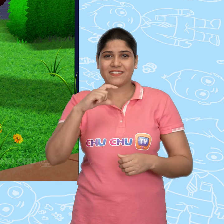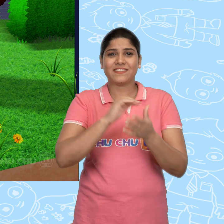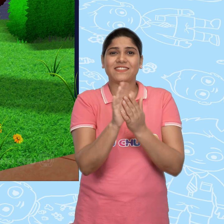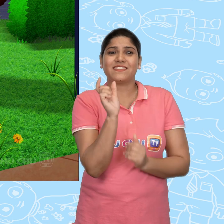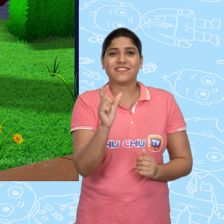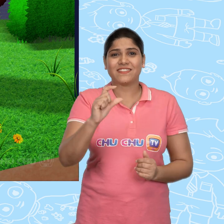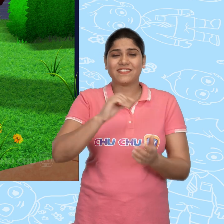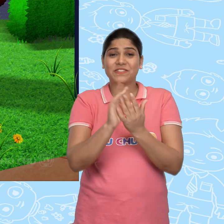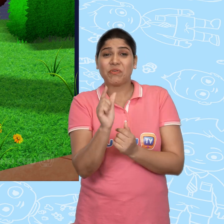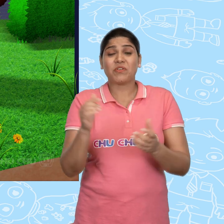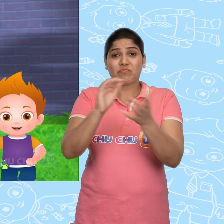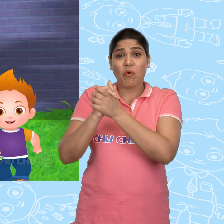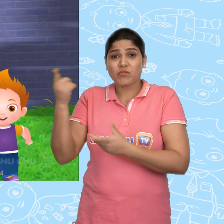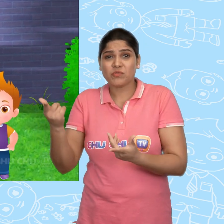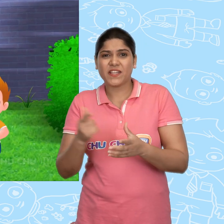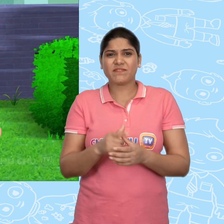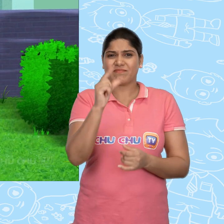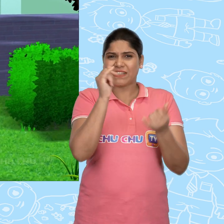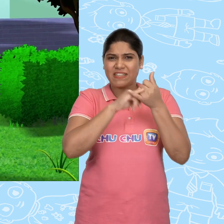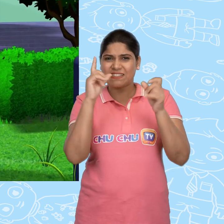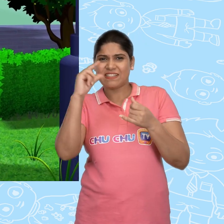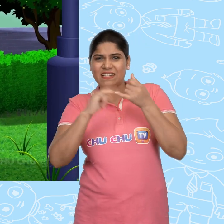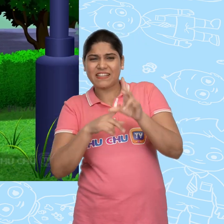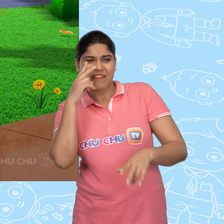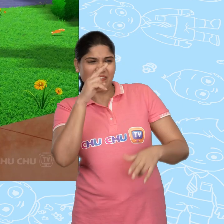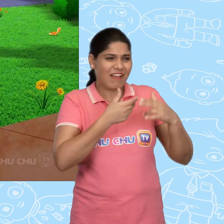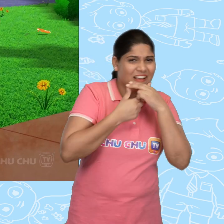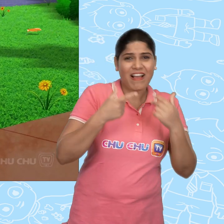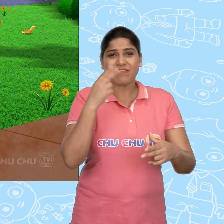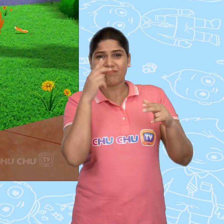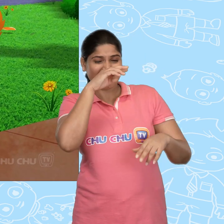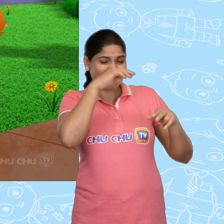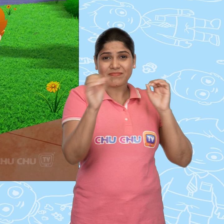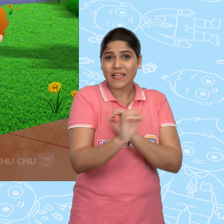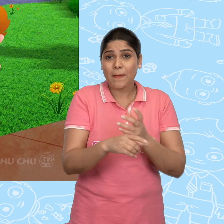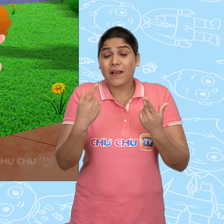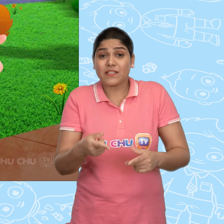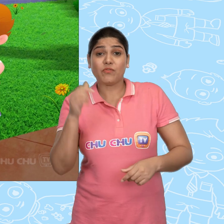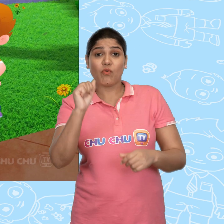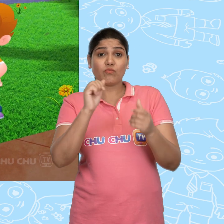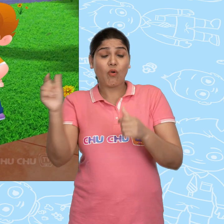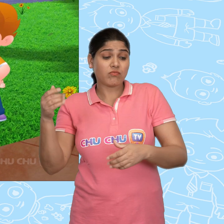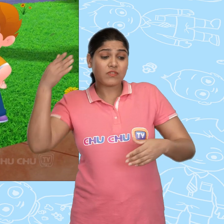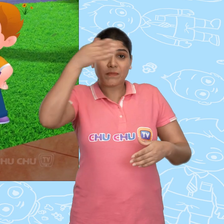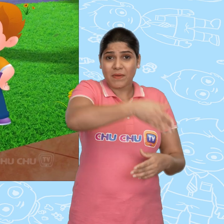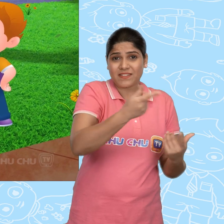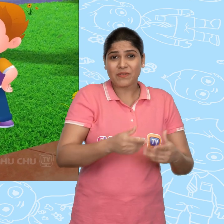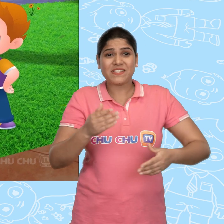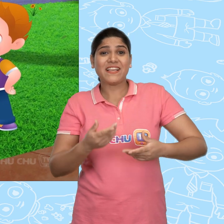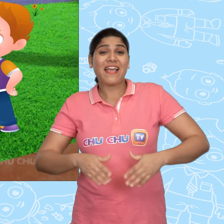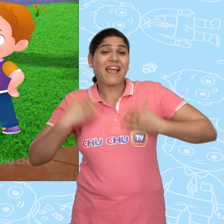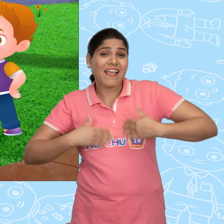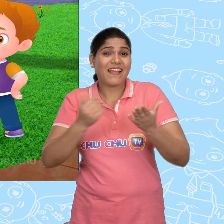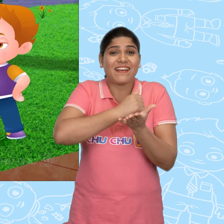पर चूचू और उसके दोस्तों ने कसली का मजाक नहीं उड़ाया, बल्कि वो लोग उसके पास गए और उसे खुश